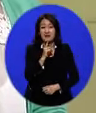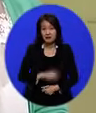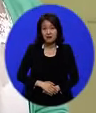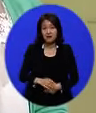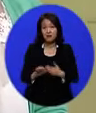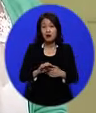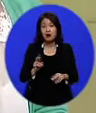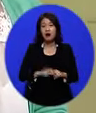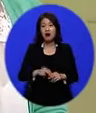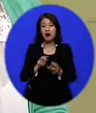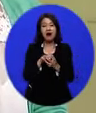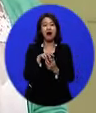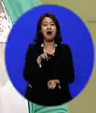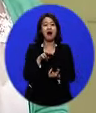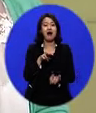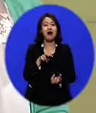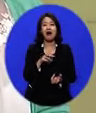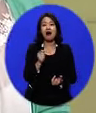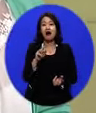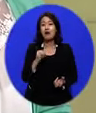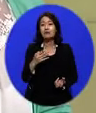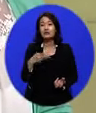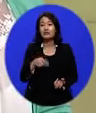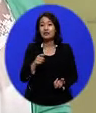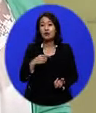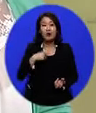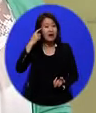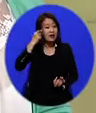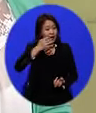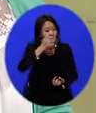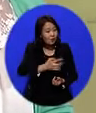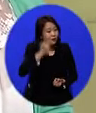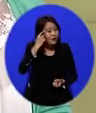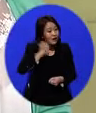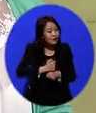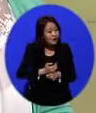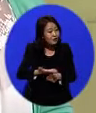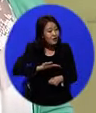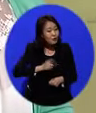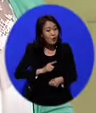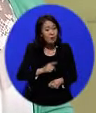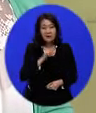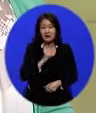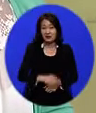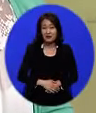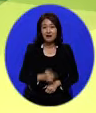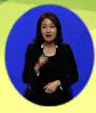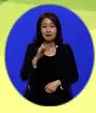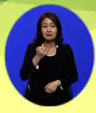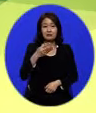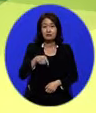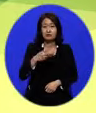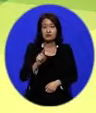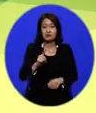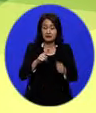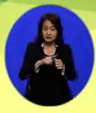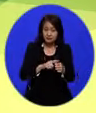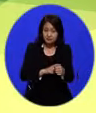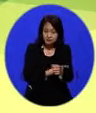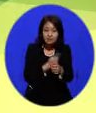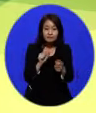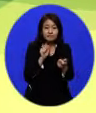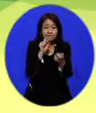이러면 아이는요, 야, 하브르타가 뭔데 나를 이렇게 힘들게 하지? 네, 이렇게 되거든요. 자, 그럼 하브르타도요,